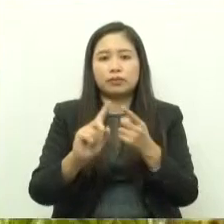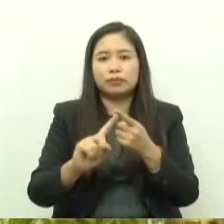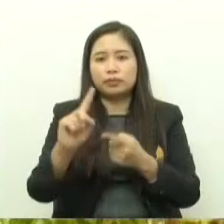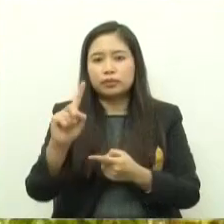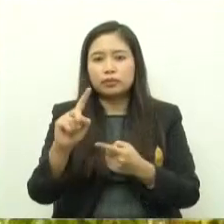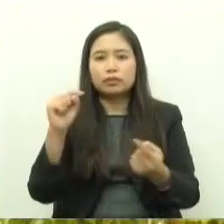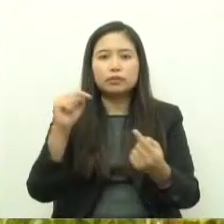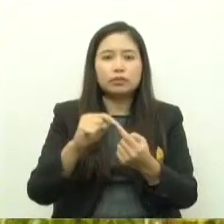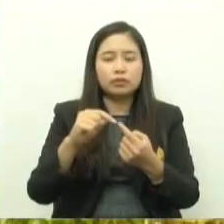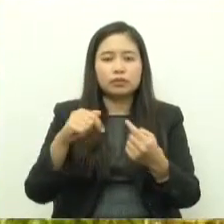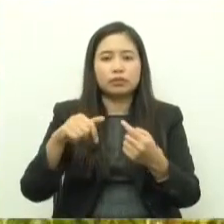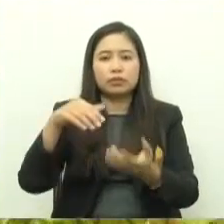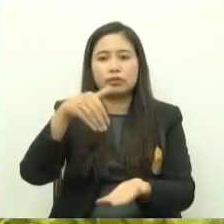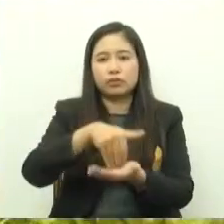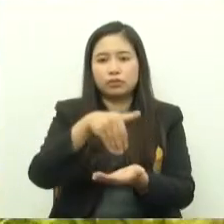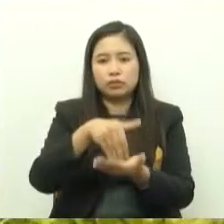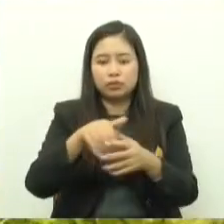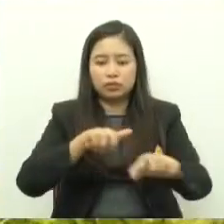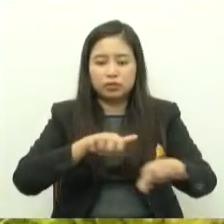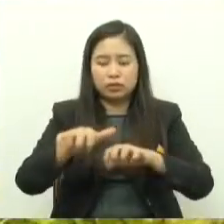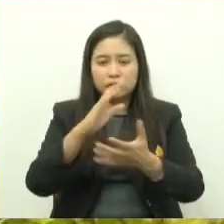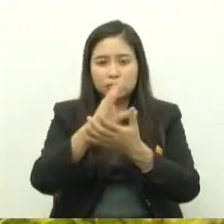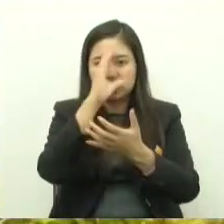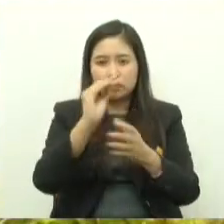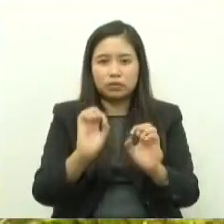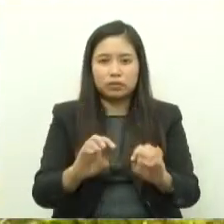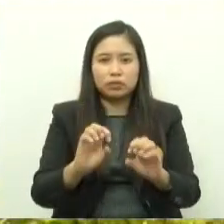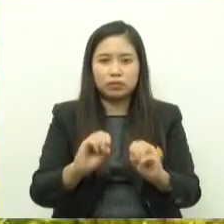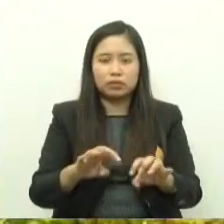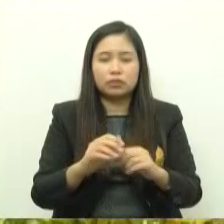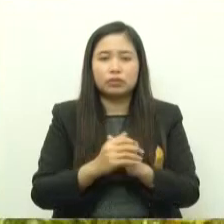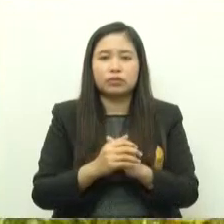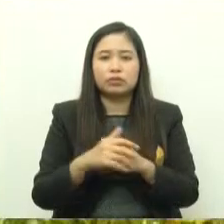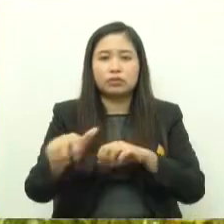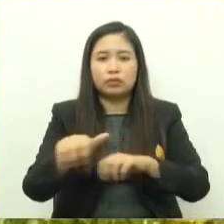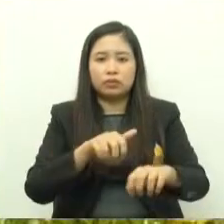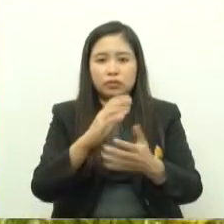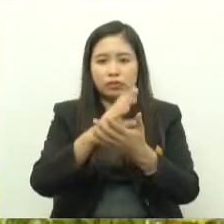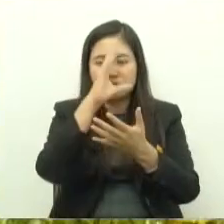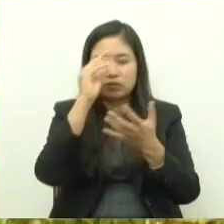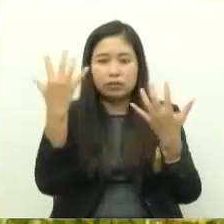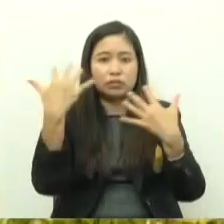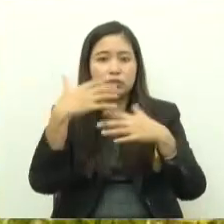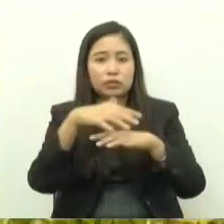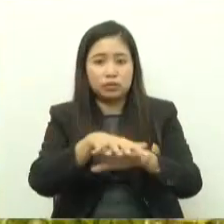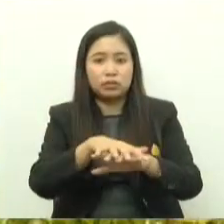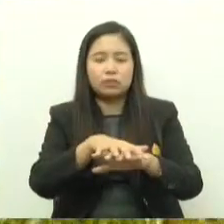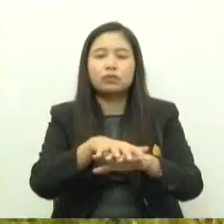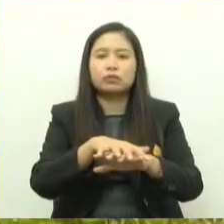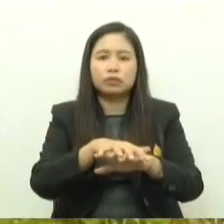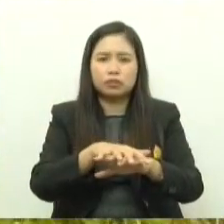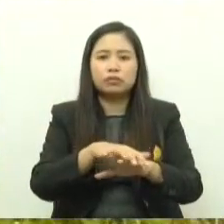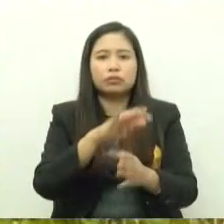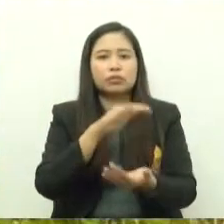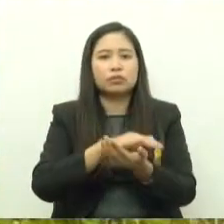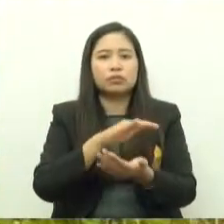การบริหารจัดการแลก็การจัดการเรียนการสอนนะคะก็คือการจัดการศึกษาแบบเรียนรวมค่ะเพราะว่าโรงเรียนส่วนใหญ่ของโรง